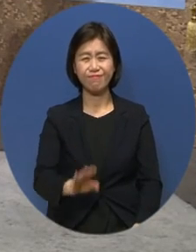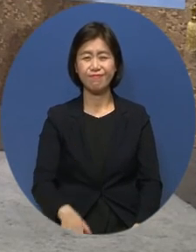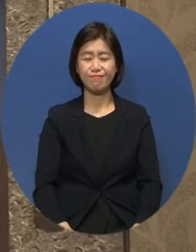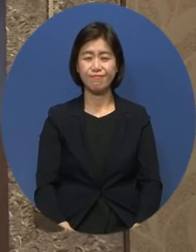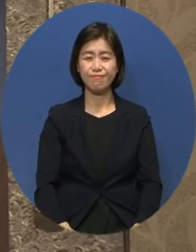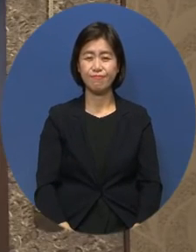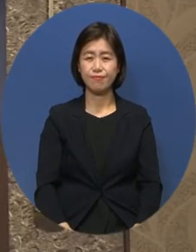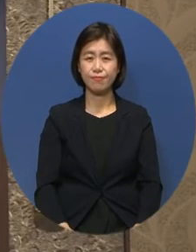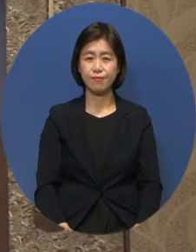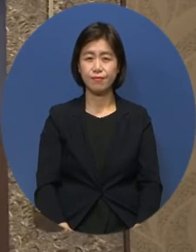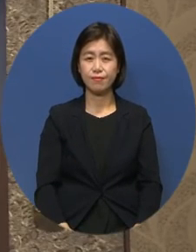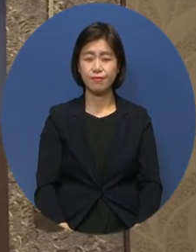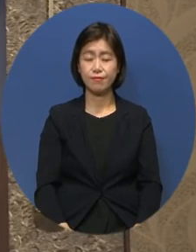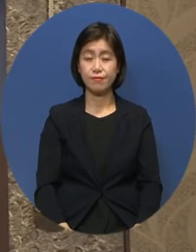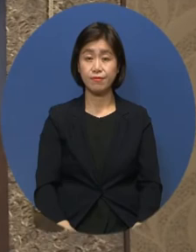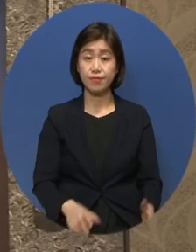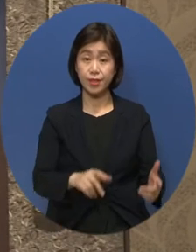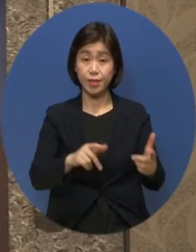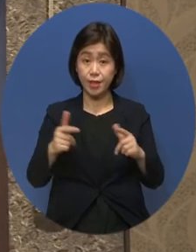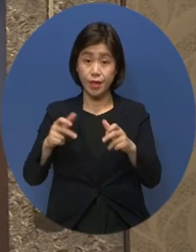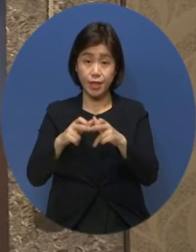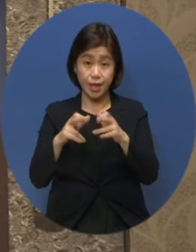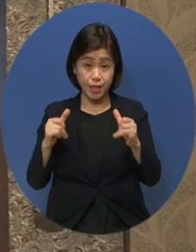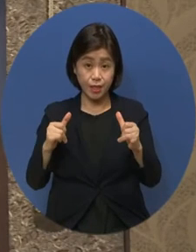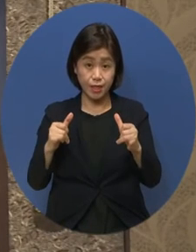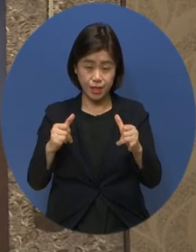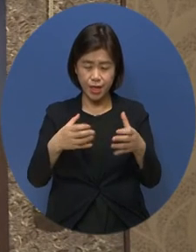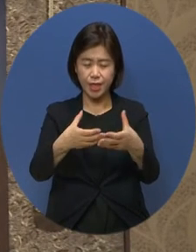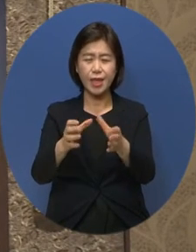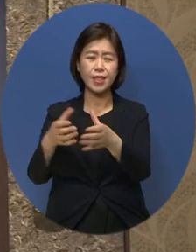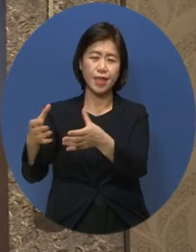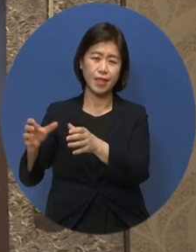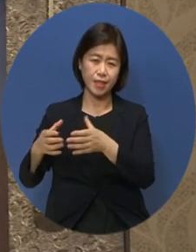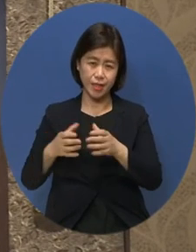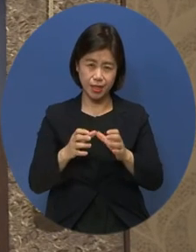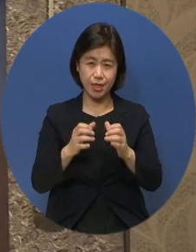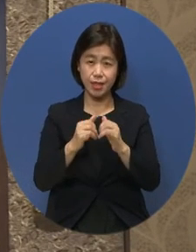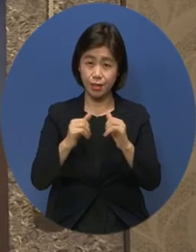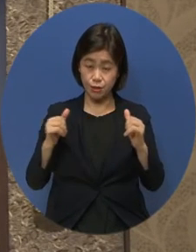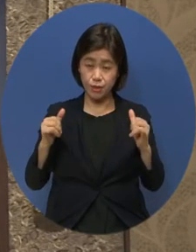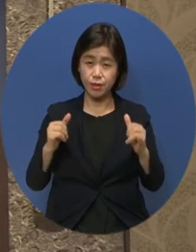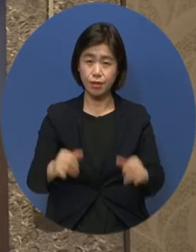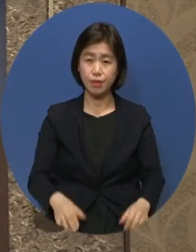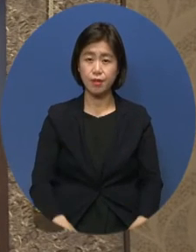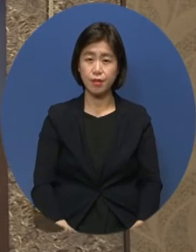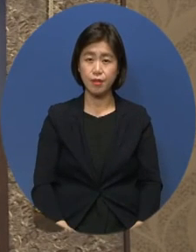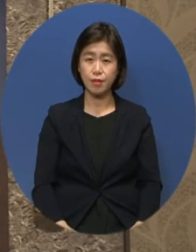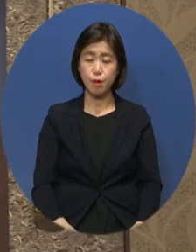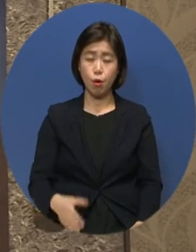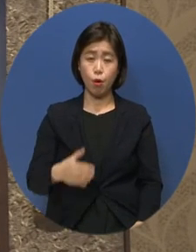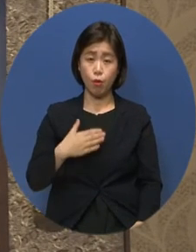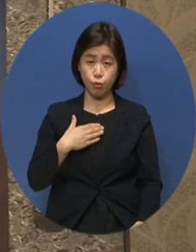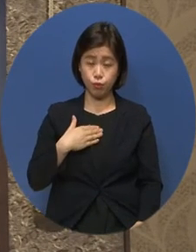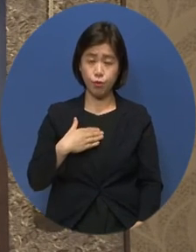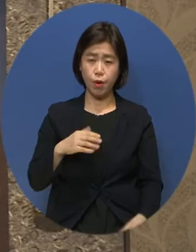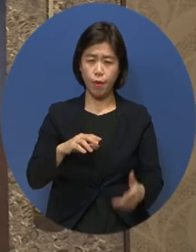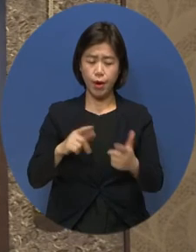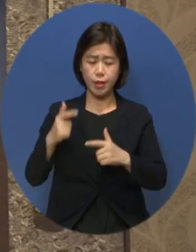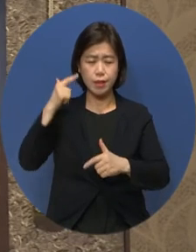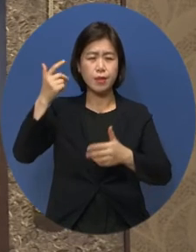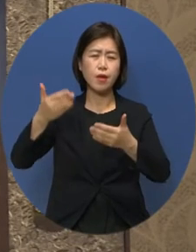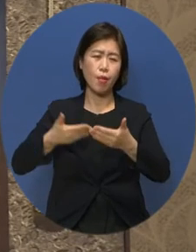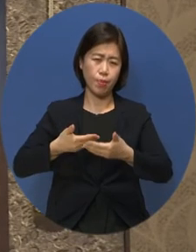에 여러가지 이제 장애인단체 분들과 더 분들이 에 저희들에게 만원인 제 의견과